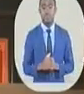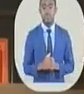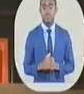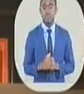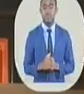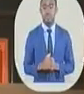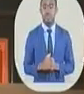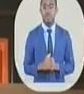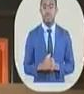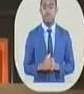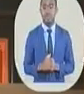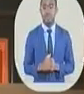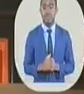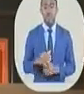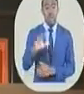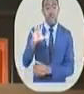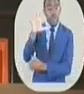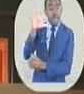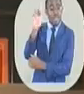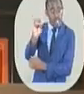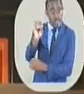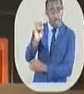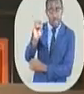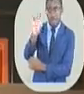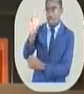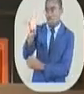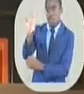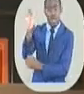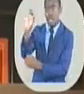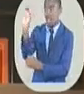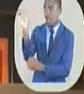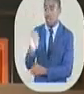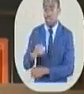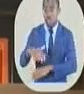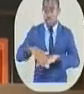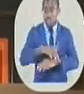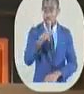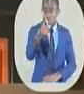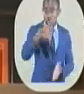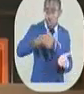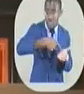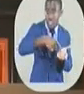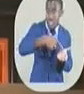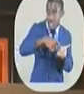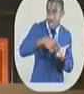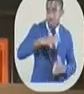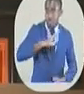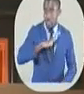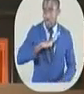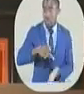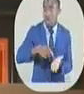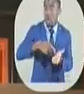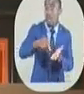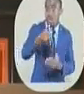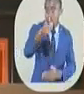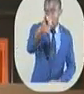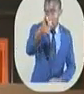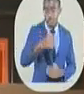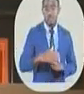Vous percevrez entre 50 et 70% de votre salaire brut mensuel hors